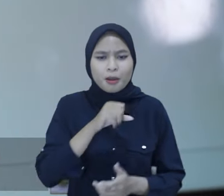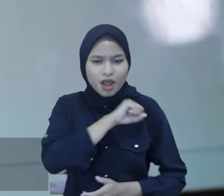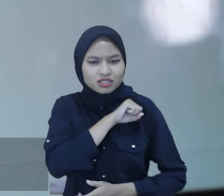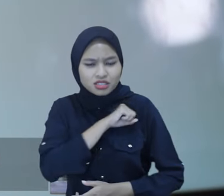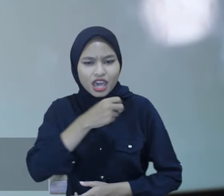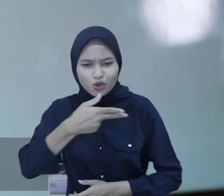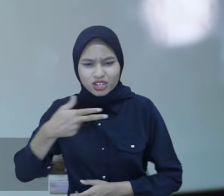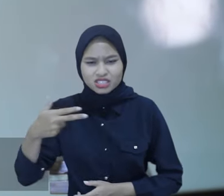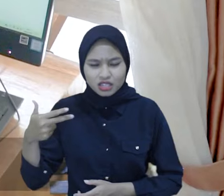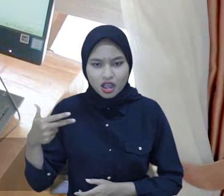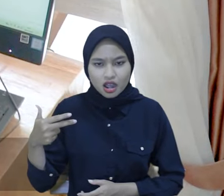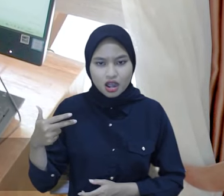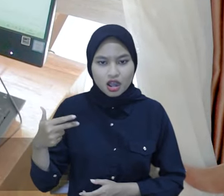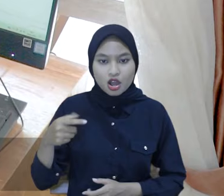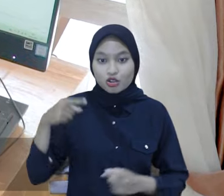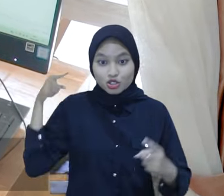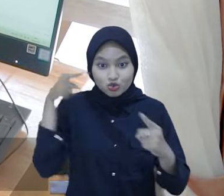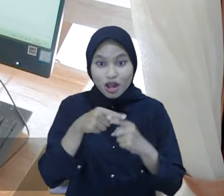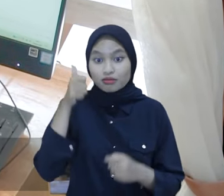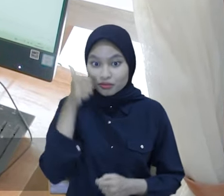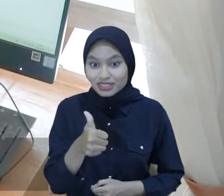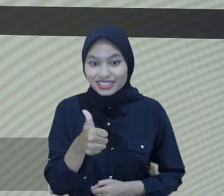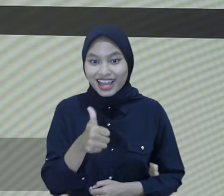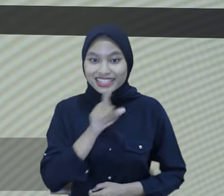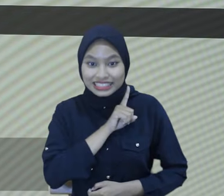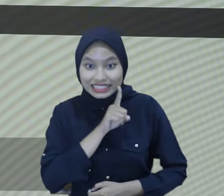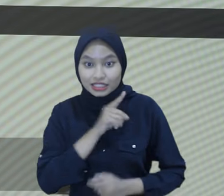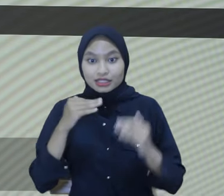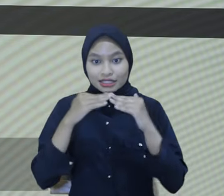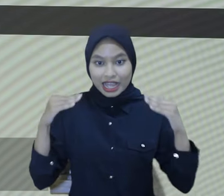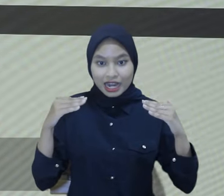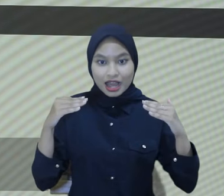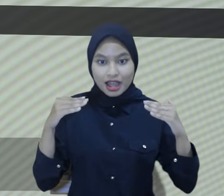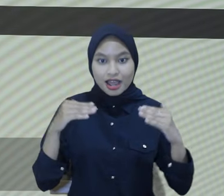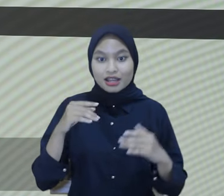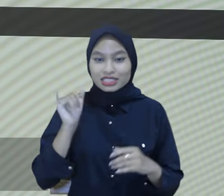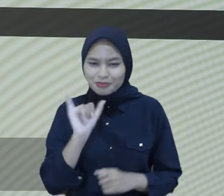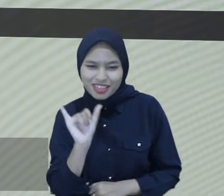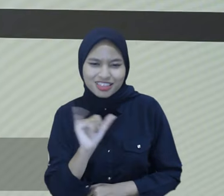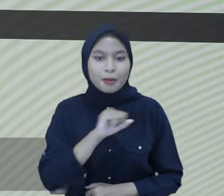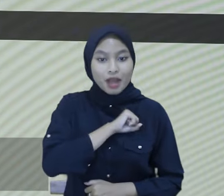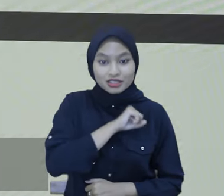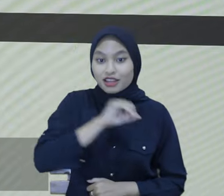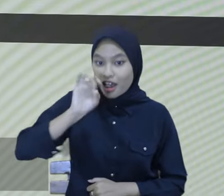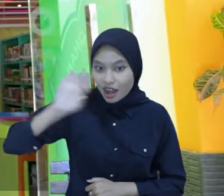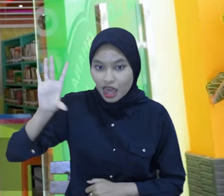bangsa Indonesia agar mampu mensejajarkan diri dengan bangsa-bangsa